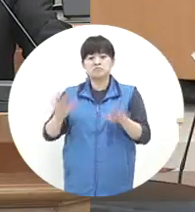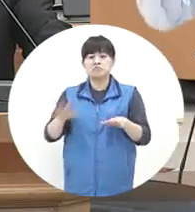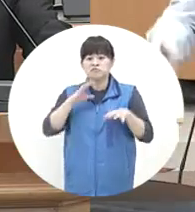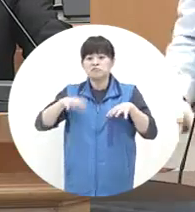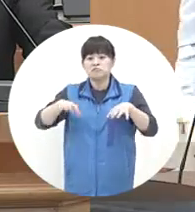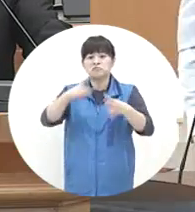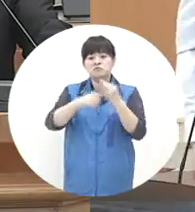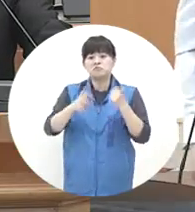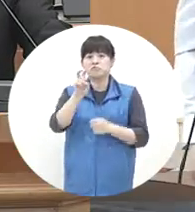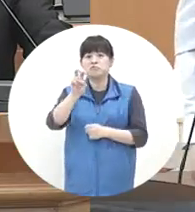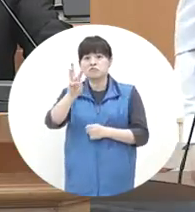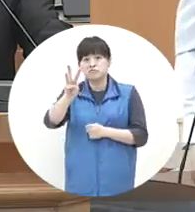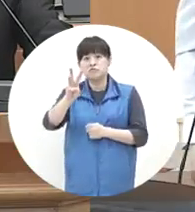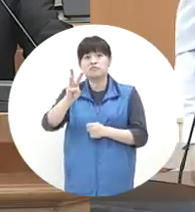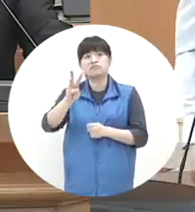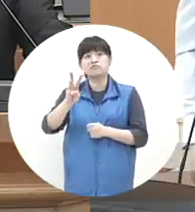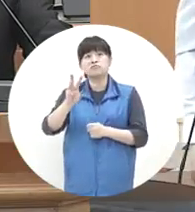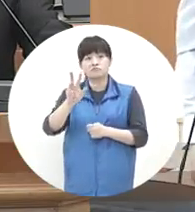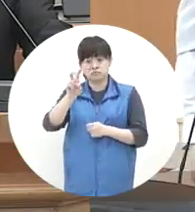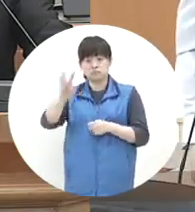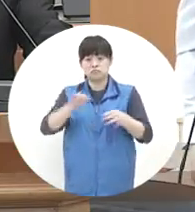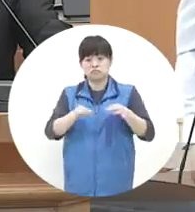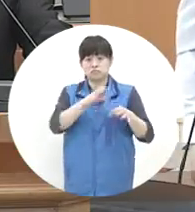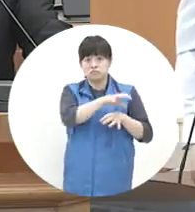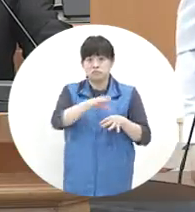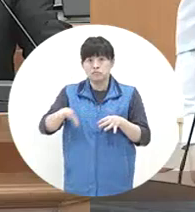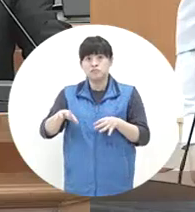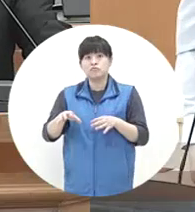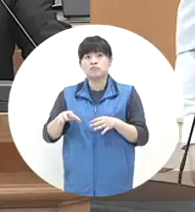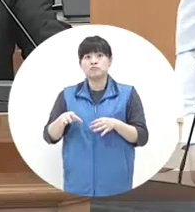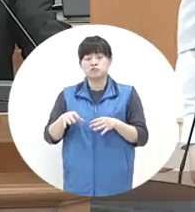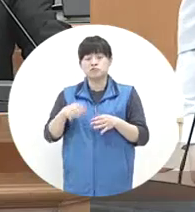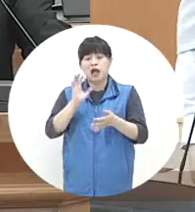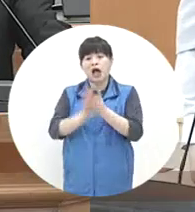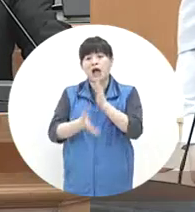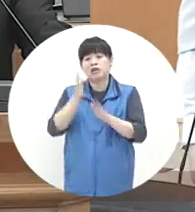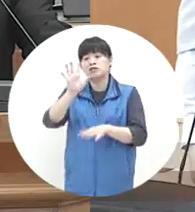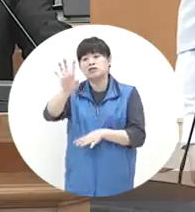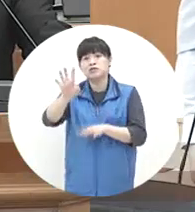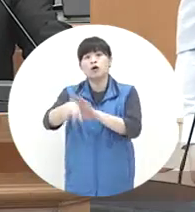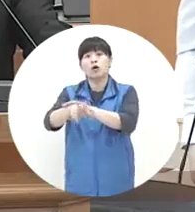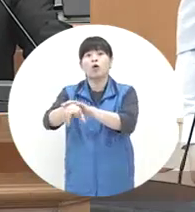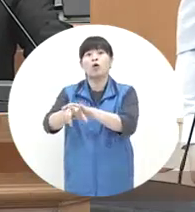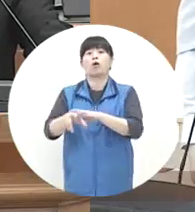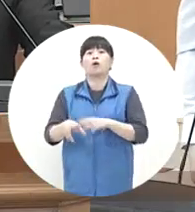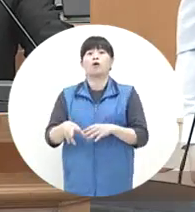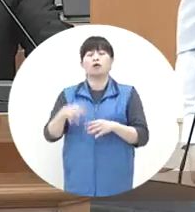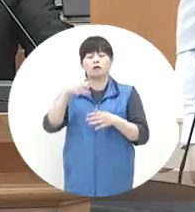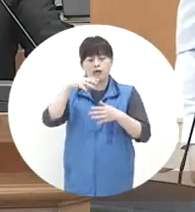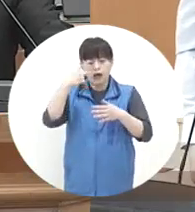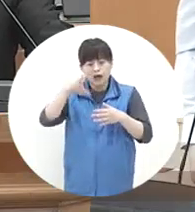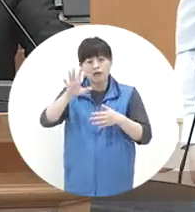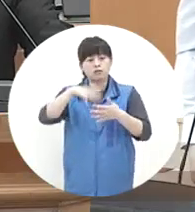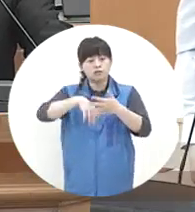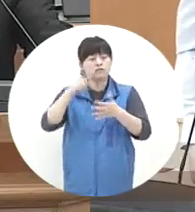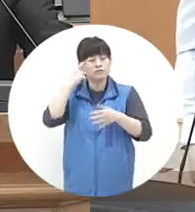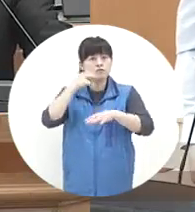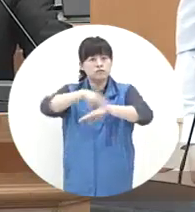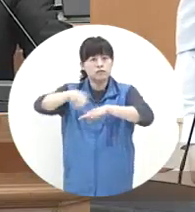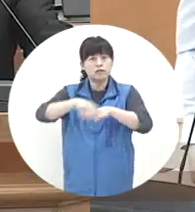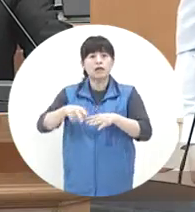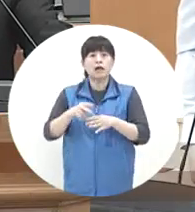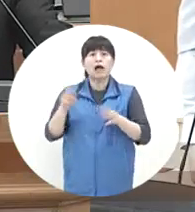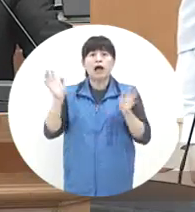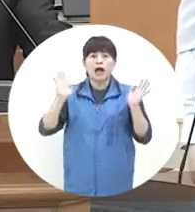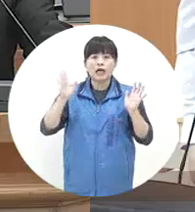里面，大概目前有23摊，还有4摊是空摊嘛。那当然我们里面还有未来要规划的亲子活